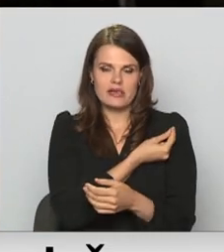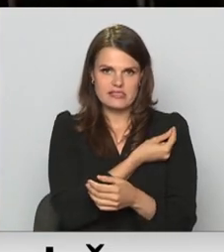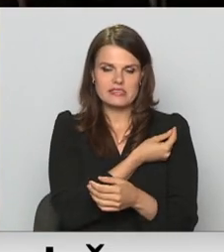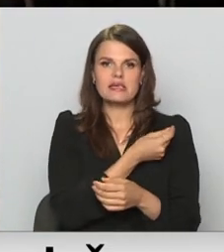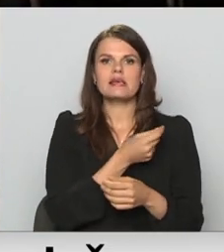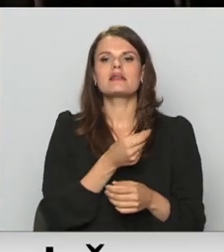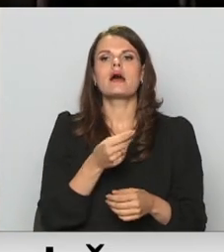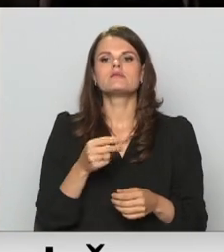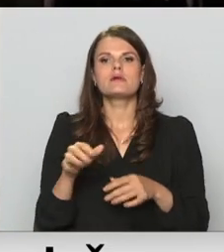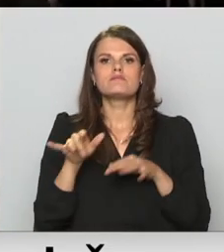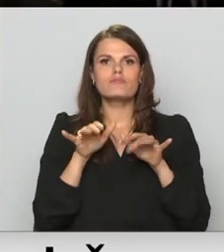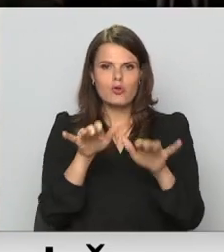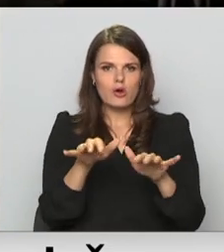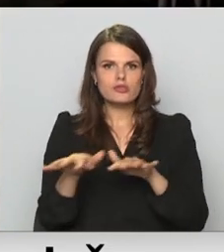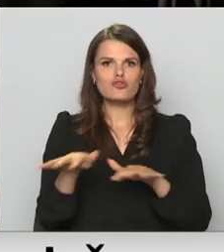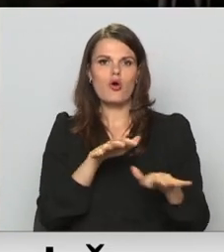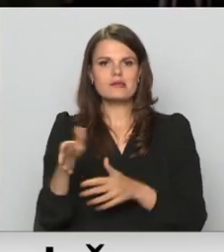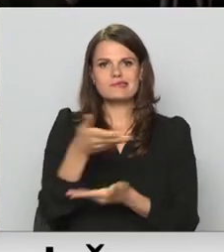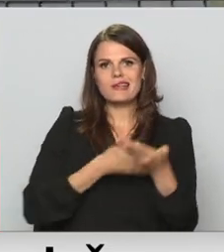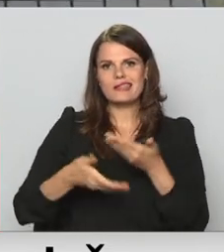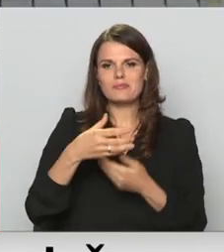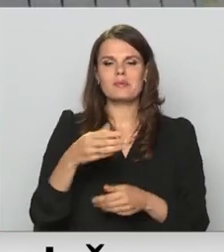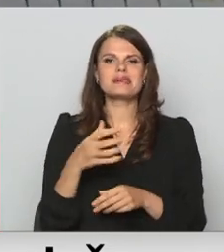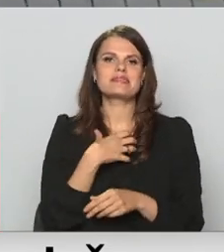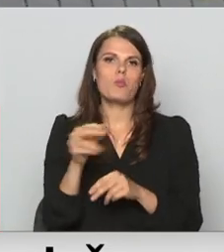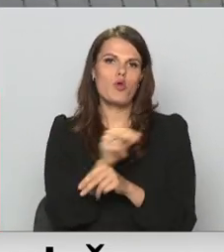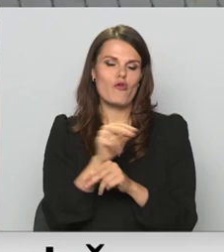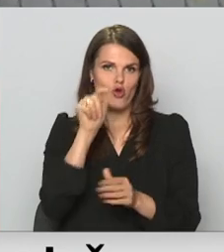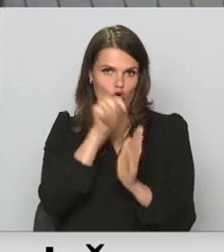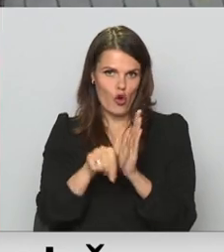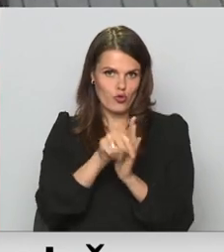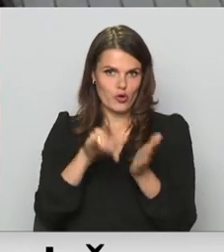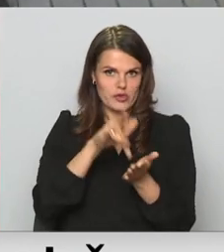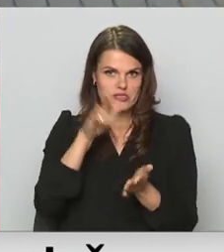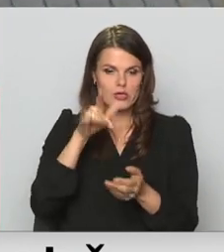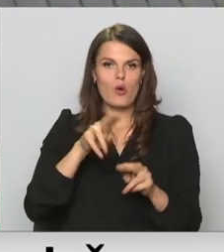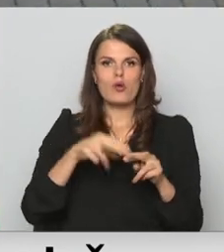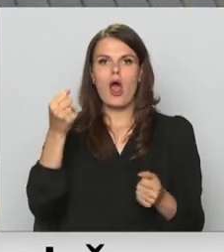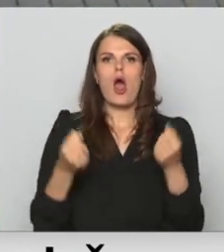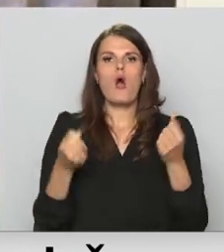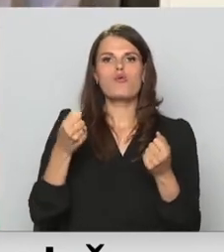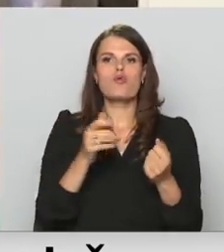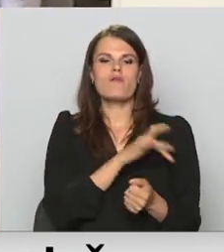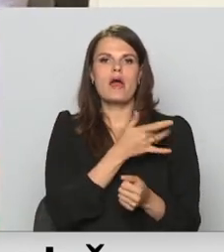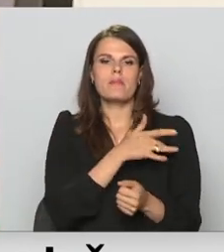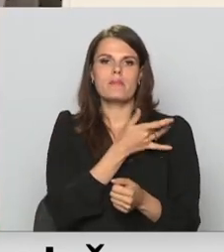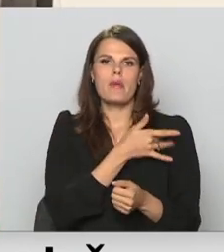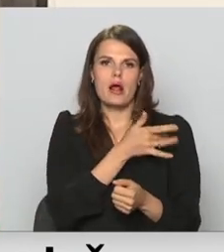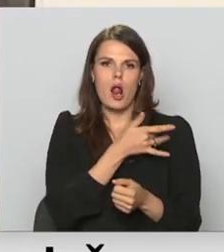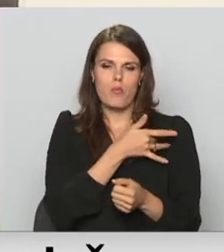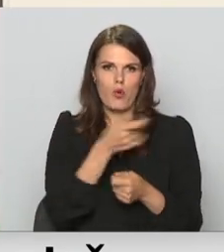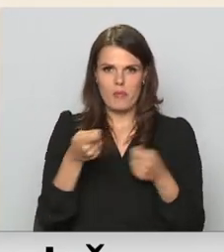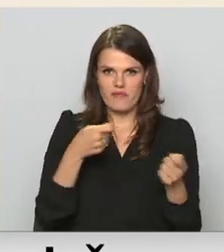Process tika organizēts sadarbībā ar Slimību profilakses un kontroles centru, autoveikala pakalpojumu sniedzēju, kā arī